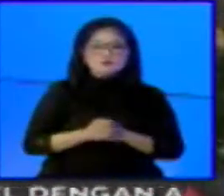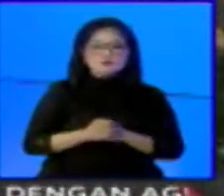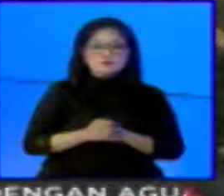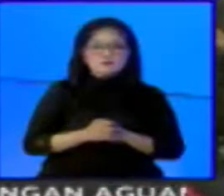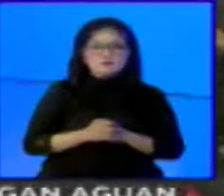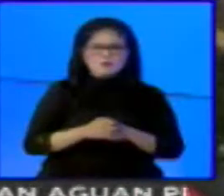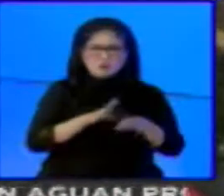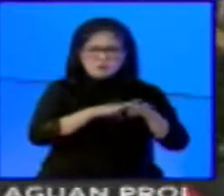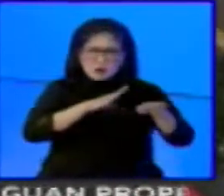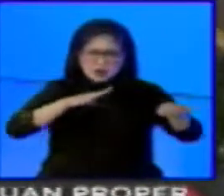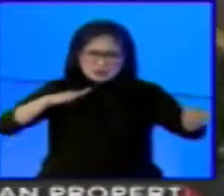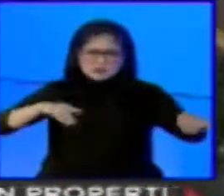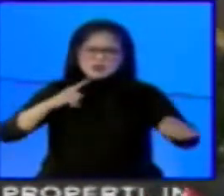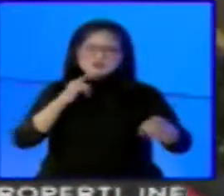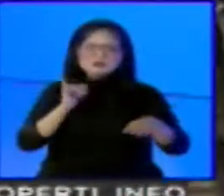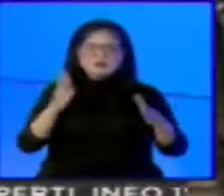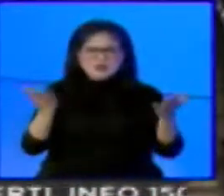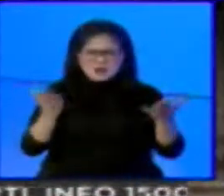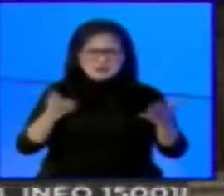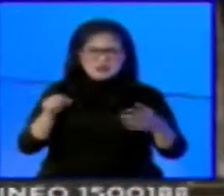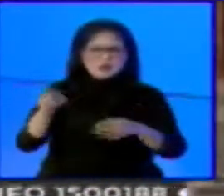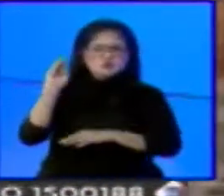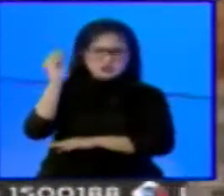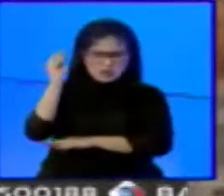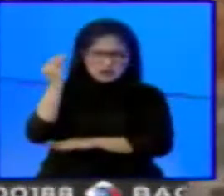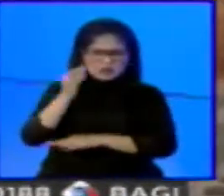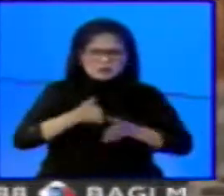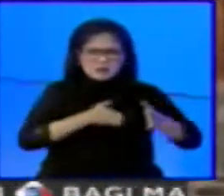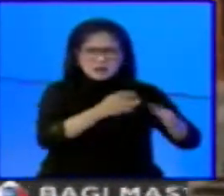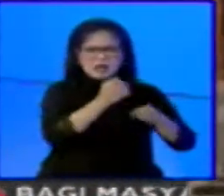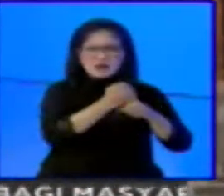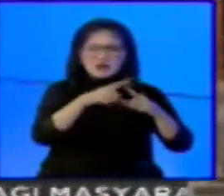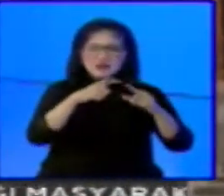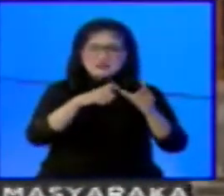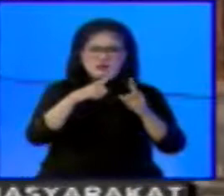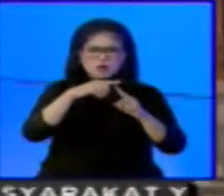Kemacetan menjadi pemandangan biasa di jalan ibu kota, salah satunya di kawasan Gatot Subroto, Rabu pagi.